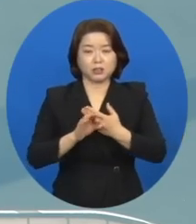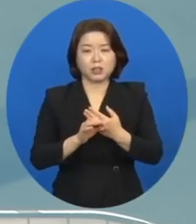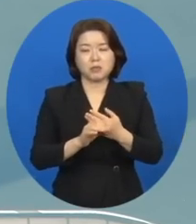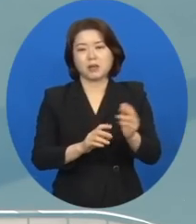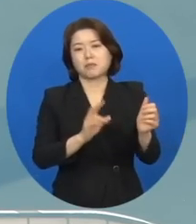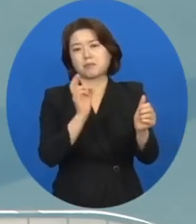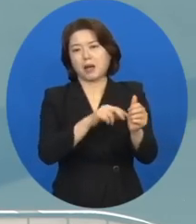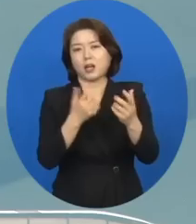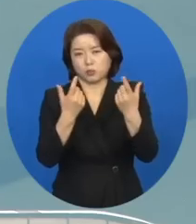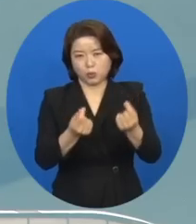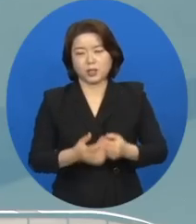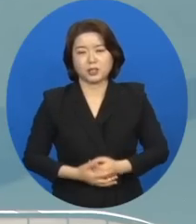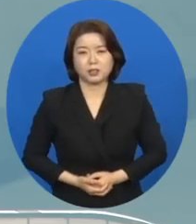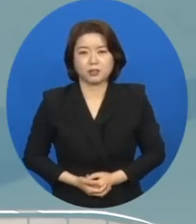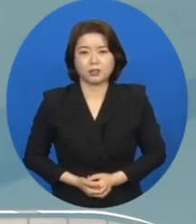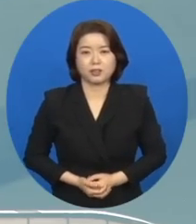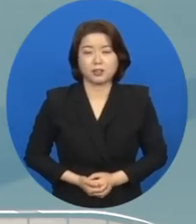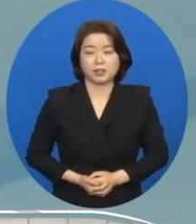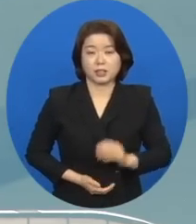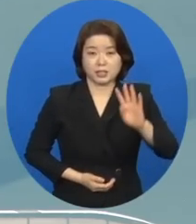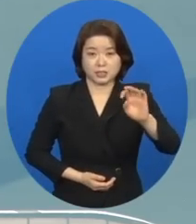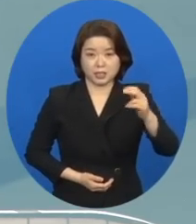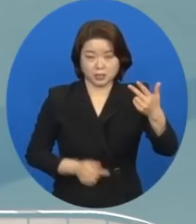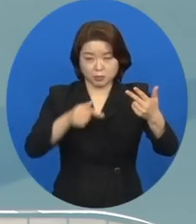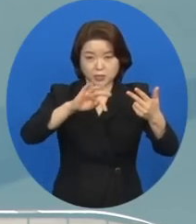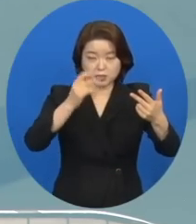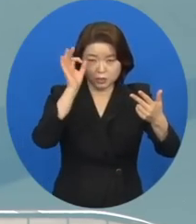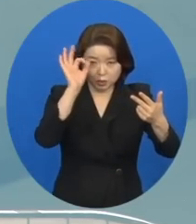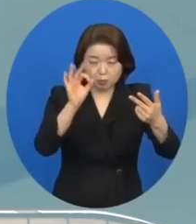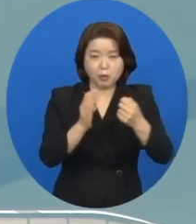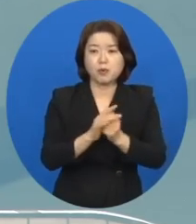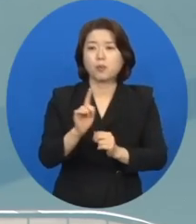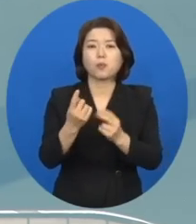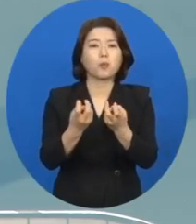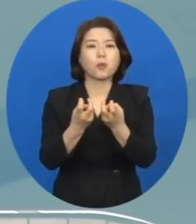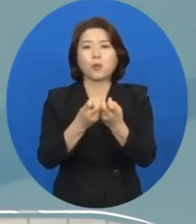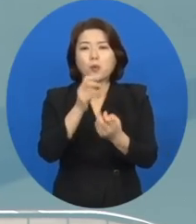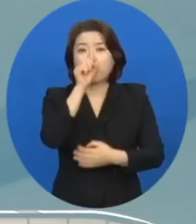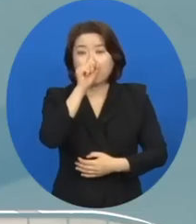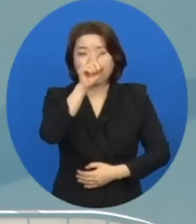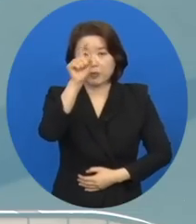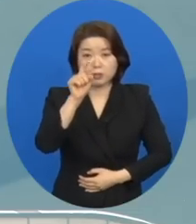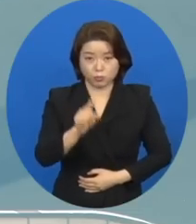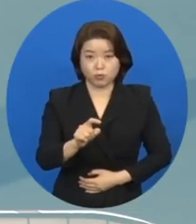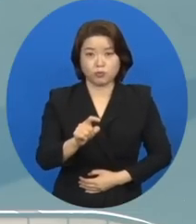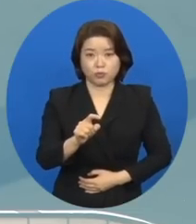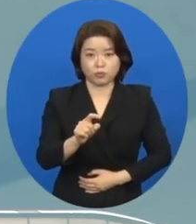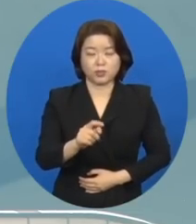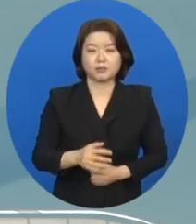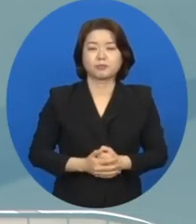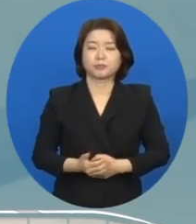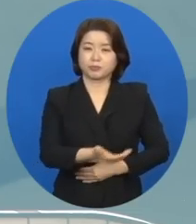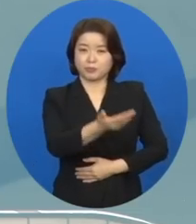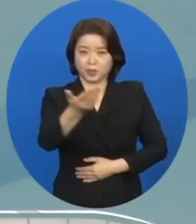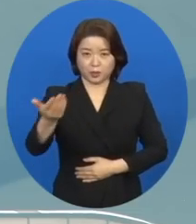없는 것이죠. 47절에 보면 어떻게 하면 좋겠습니까? 라는 질문이 나와요. 아마 여러분들